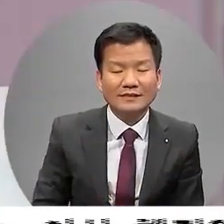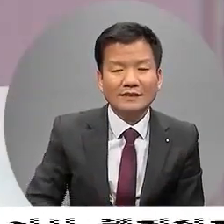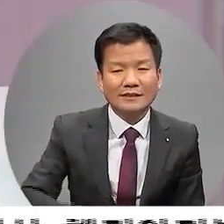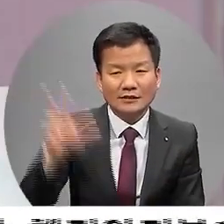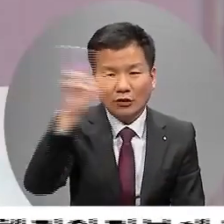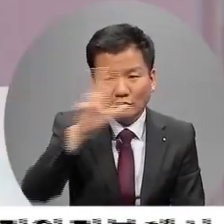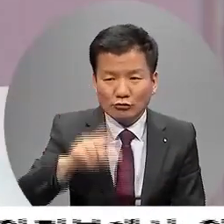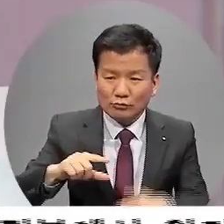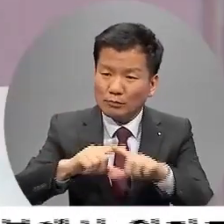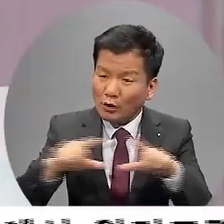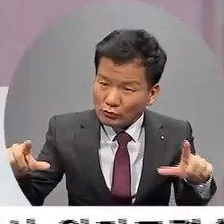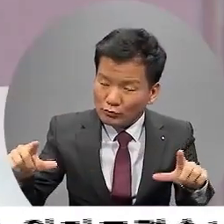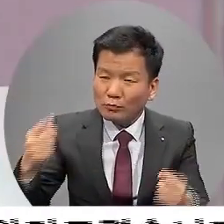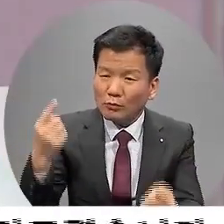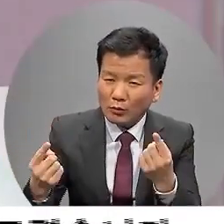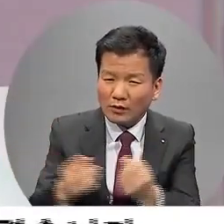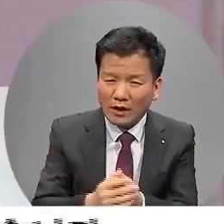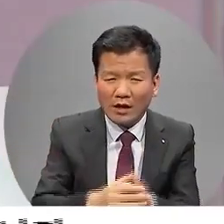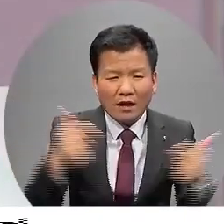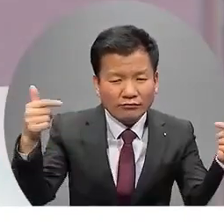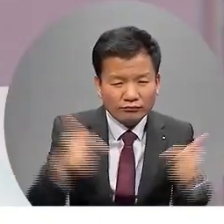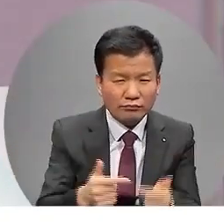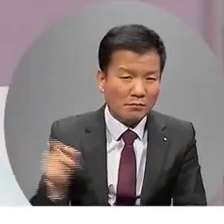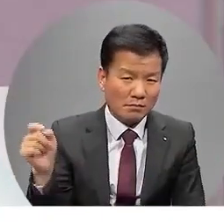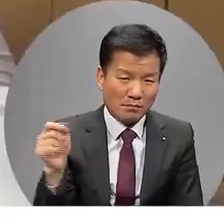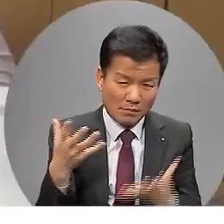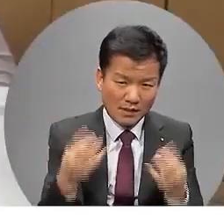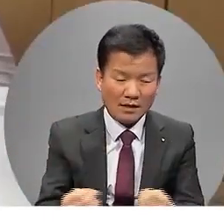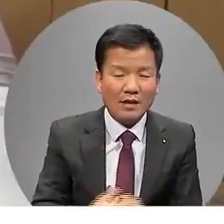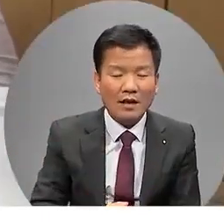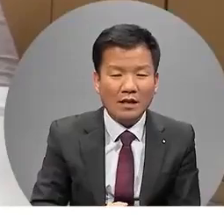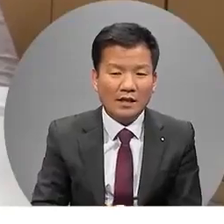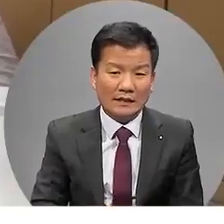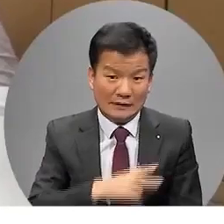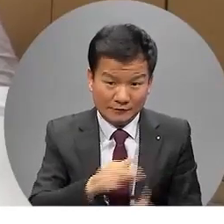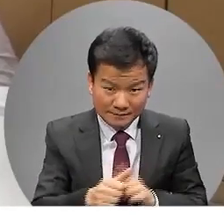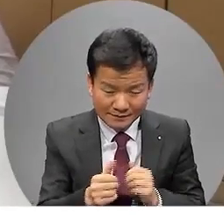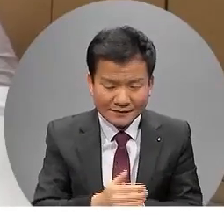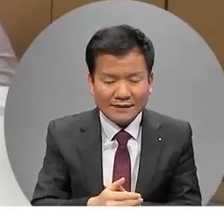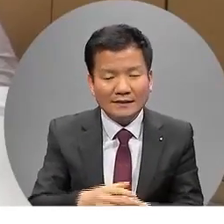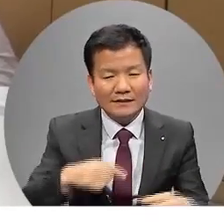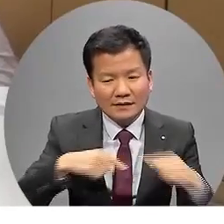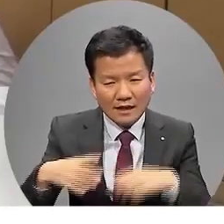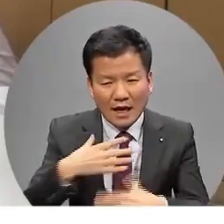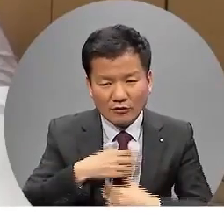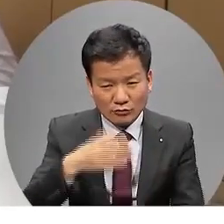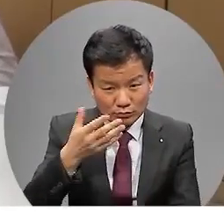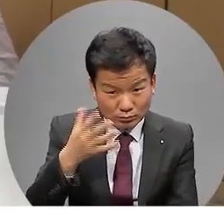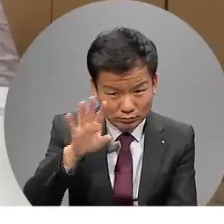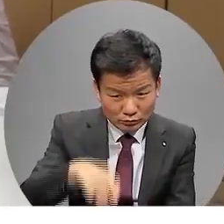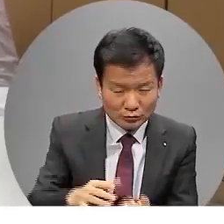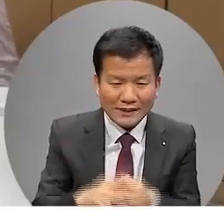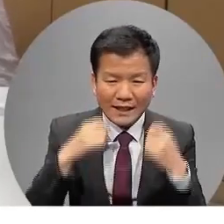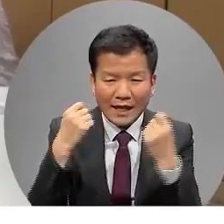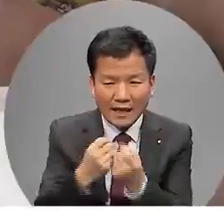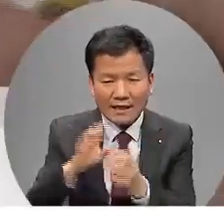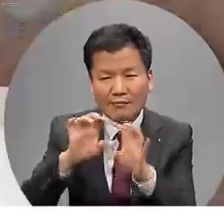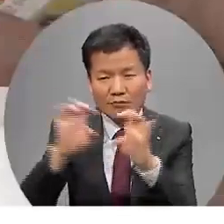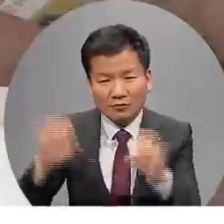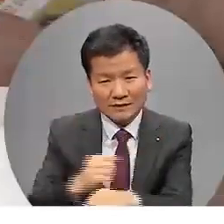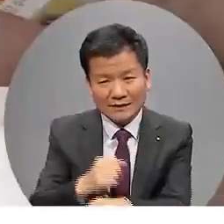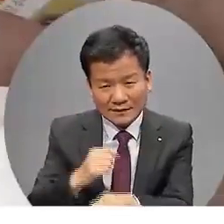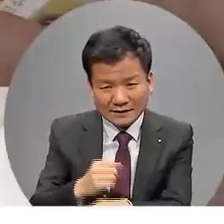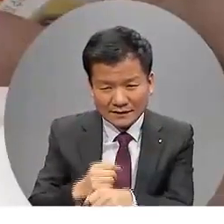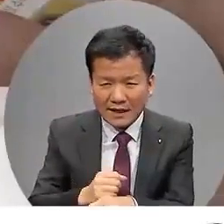전국 평균 감소율에 비해 높은 수치입니다 의원은 행안부가 접근성을 좌우하는 민간 플랫폼 개방